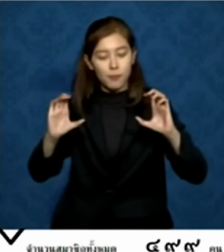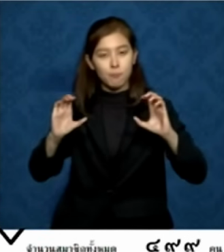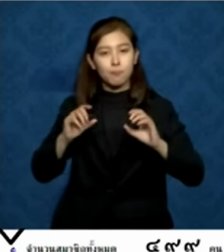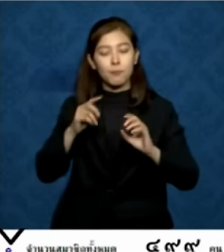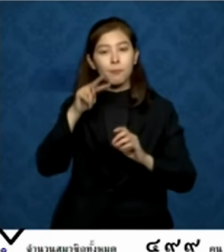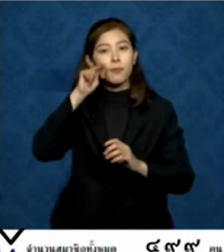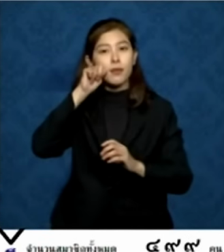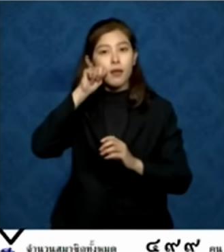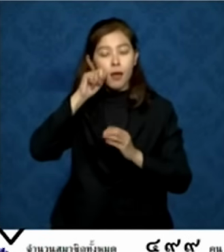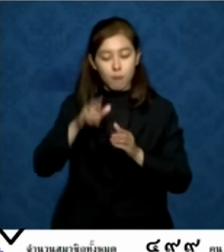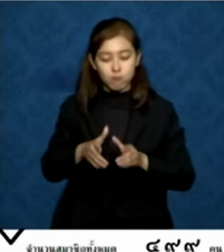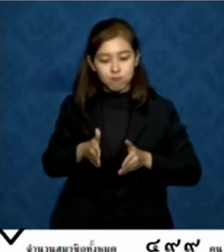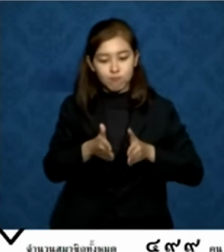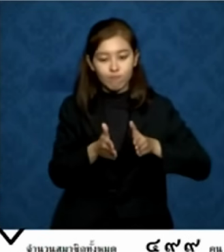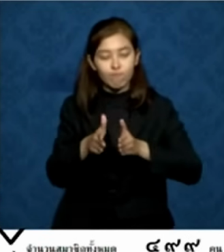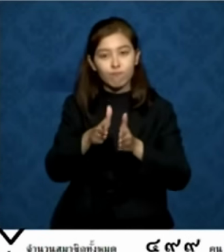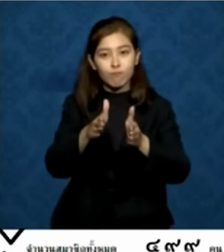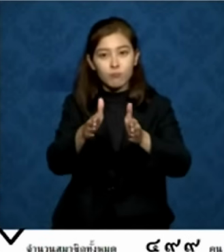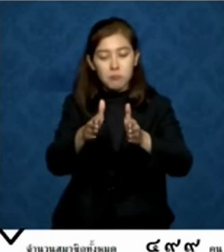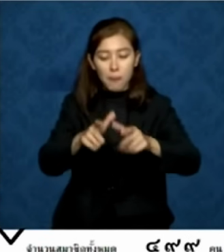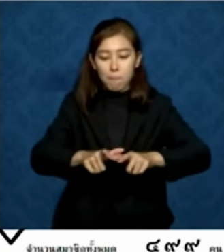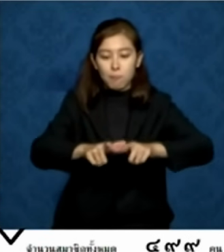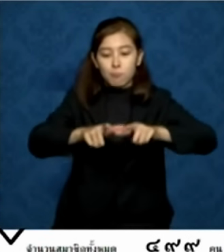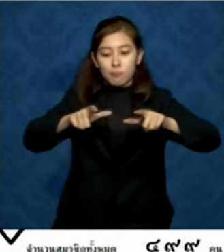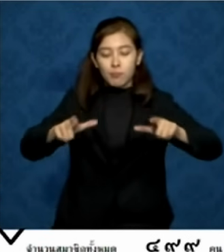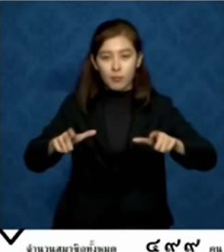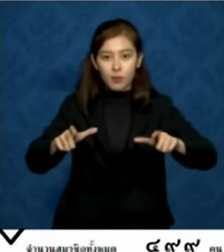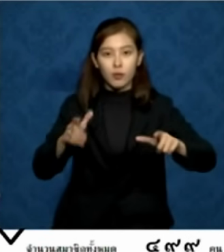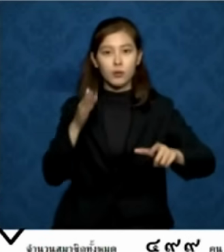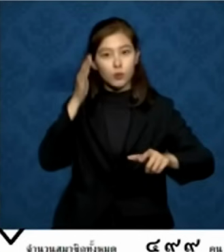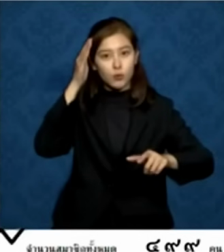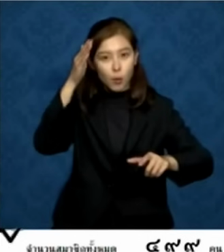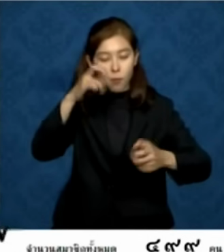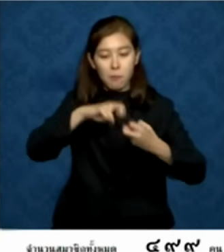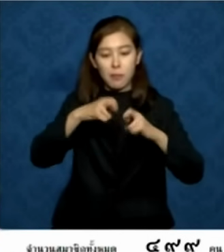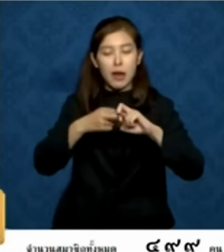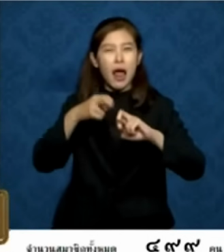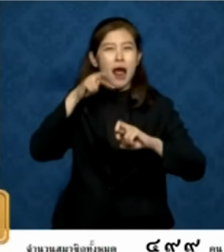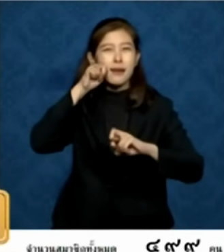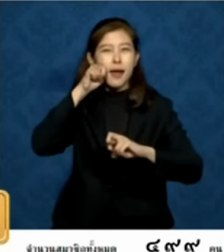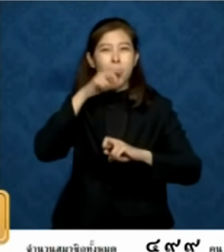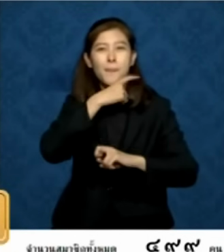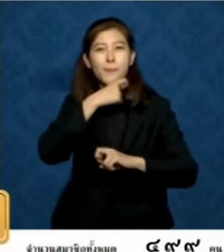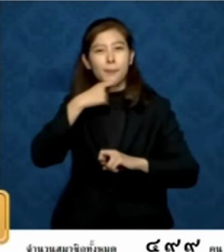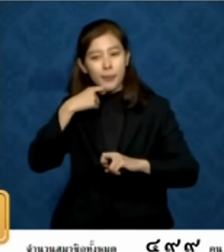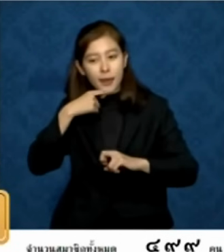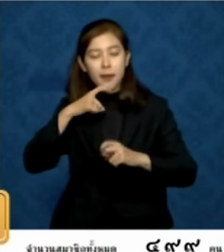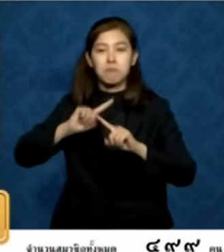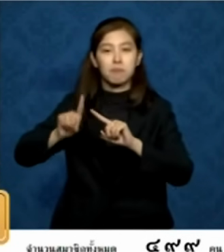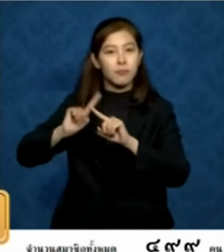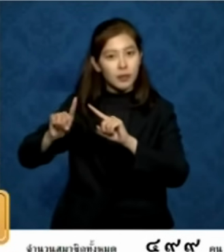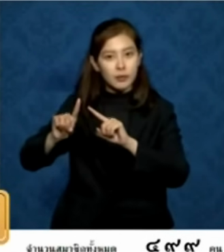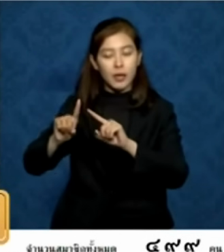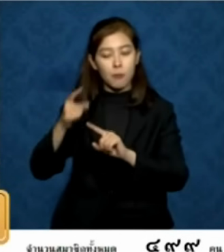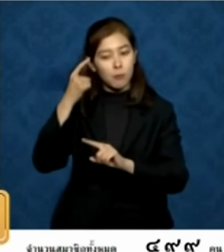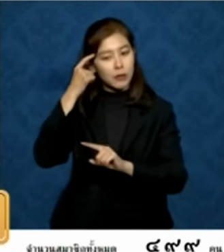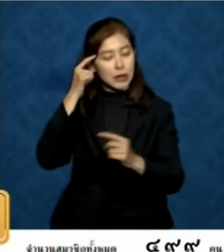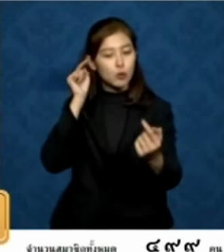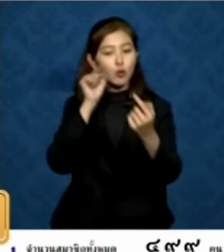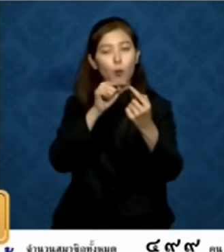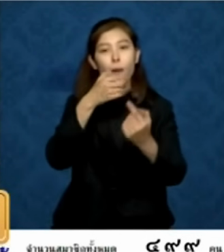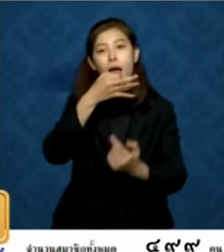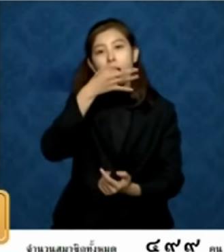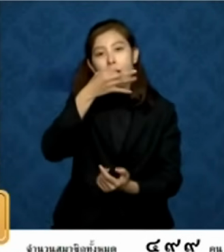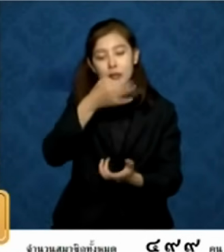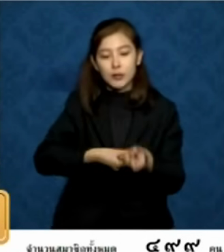านให้มากยิ่งขึ้นเพื่อเตรียมรับกับสถานการณ์เอลนีโญซึ่งจะเพิ่มโอกาสให้เกษตรกรในการปลูกพืชเลี้ยง